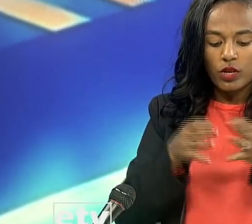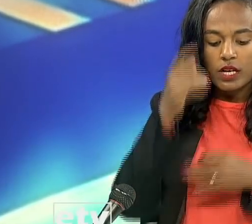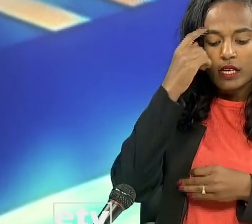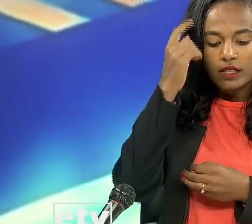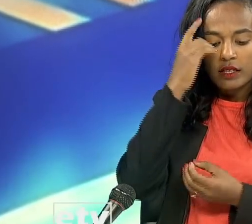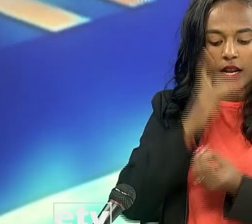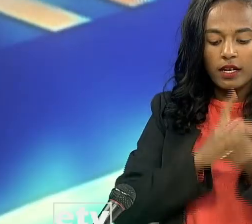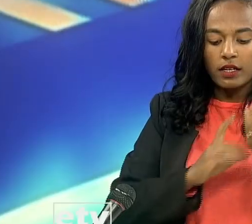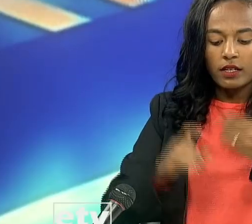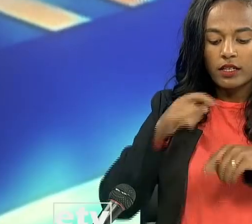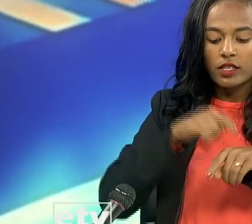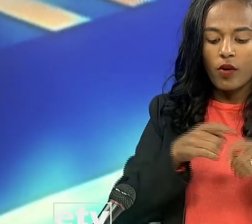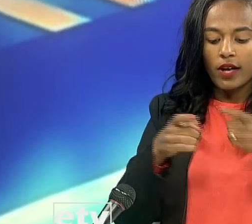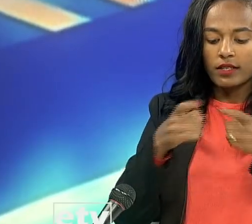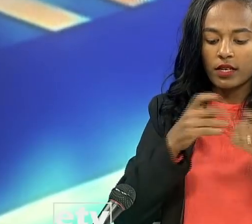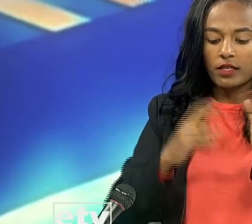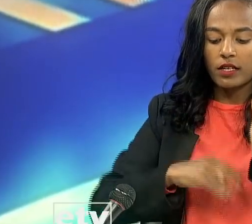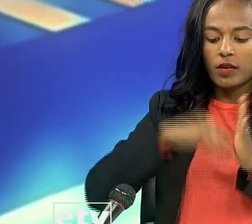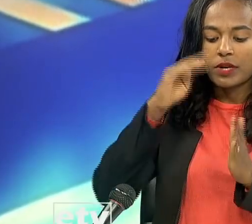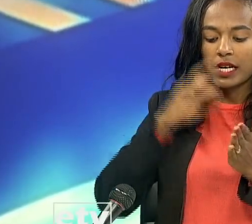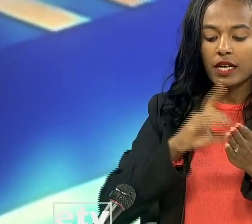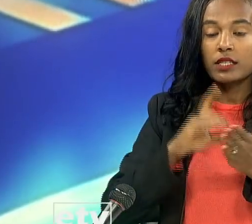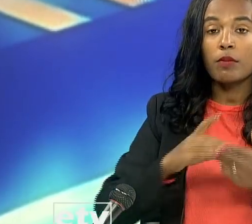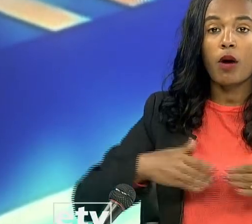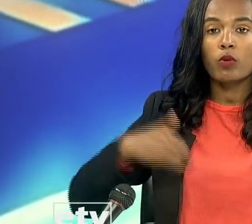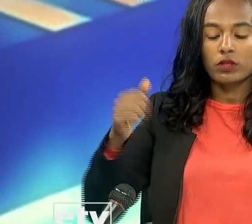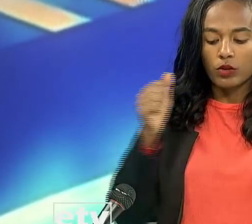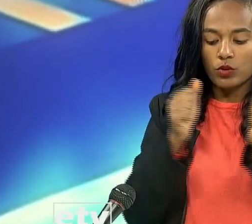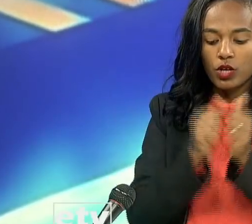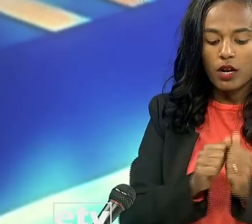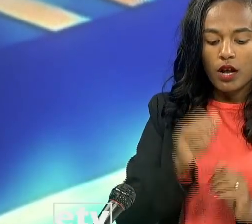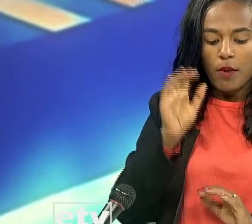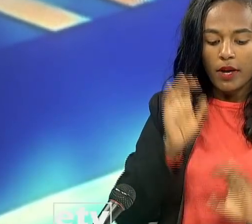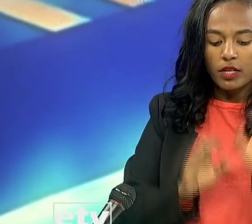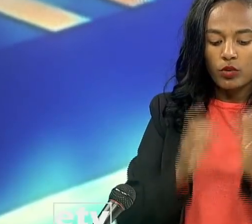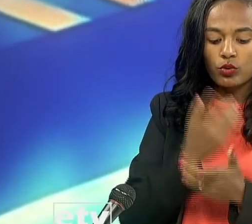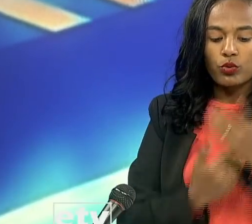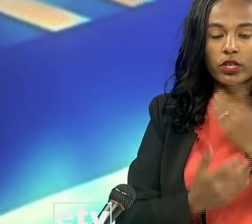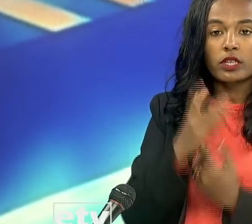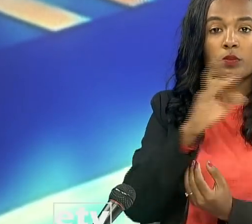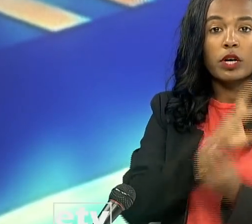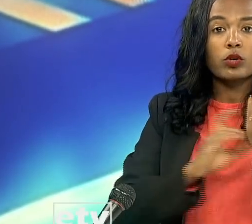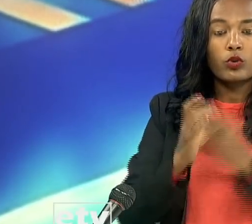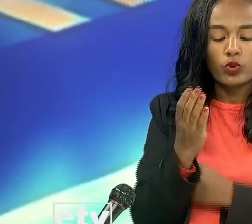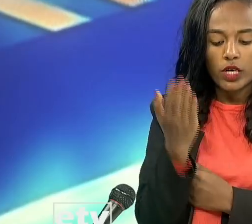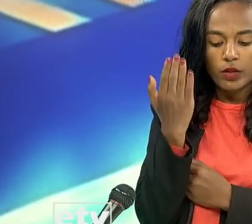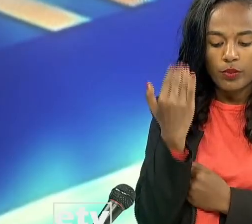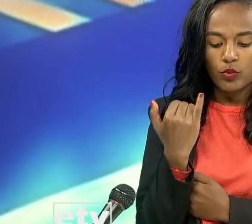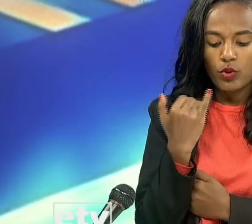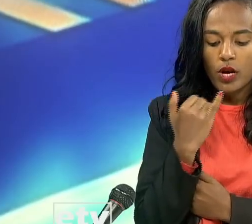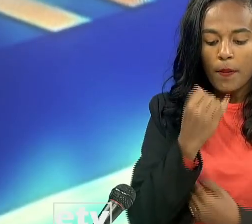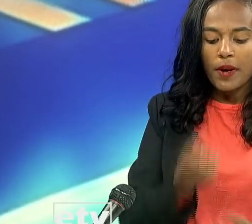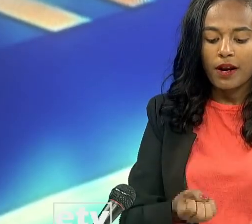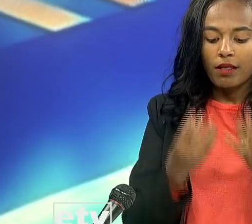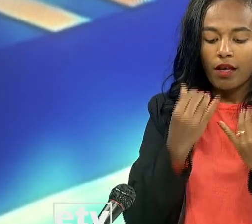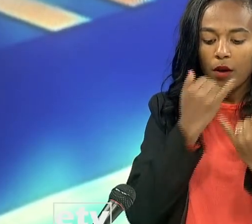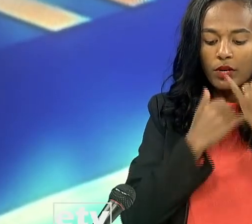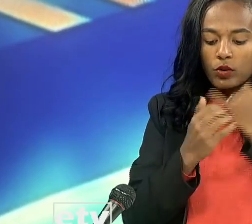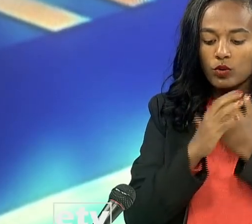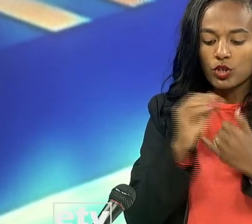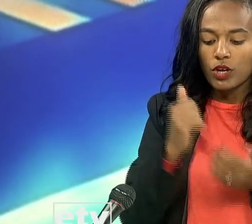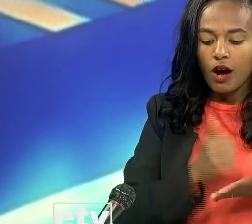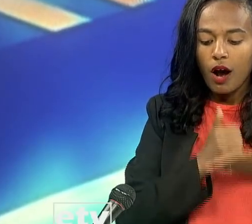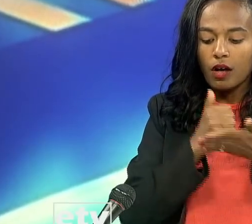ገለጹ። የትግራይ ክልል ጊዜያዊ አስተዳደር የመቀሌ ከተማ ወጣቶች ጋር ባደረጉት ውይይት በክልሉ የነበሩ